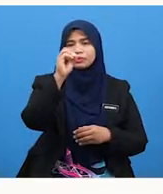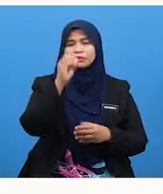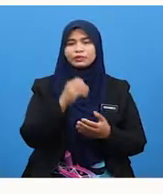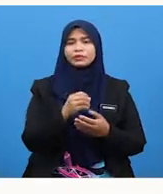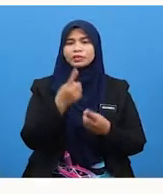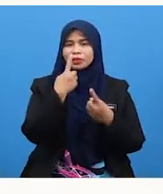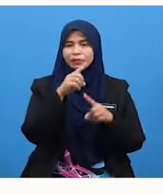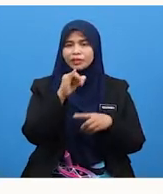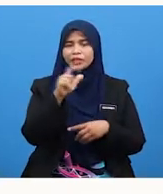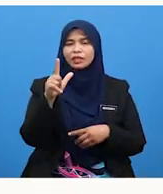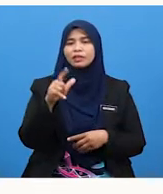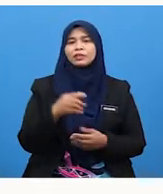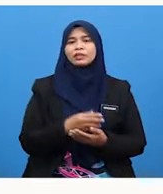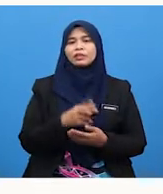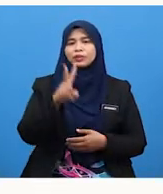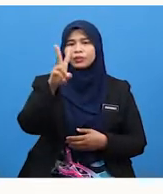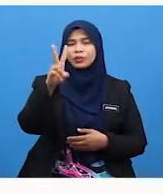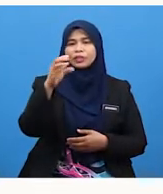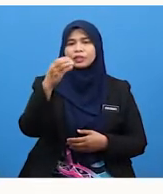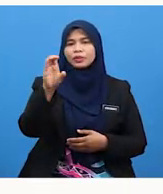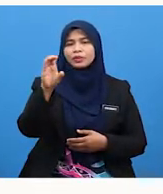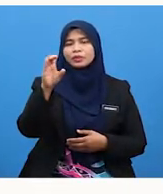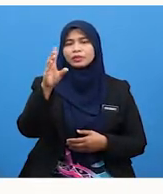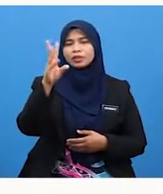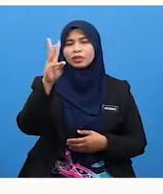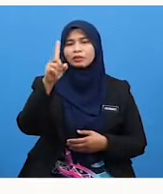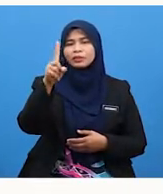sifar? Jawapannya adalah